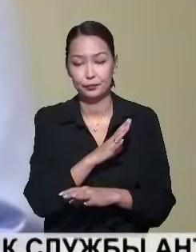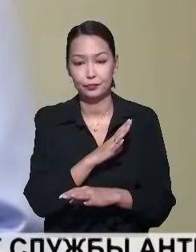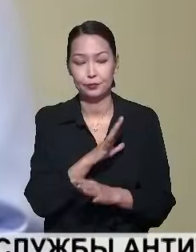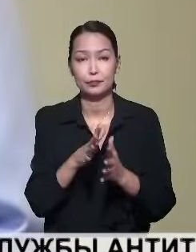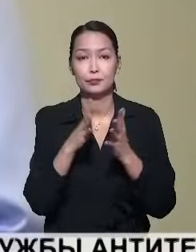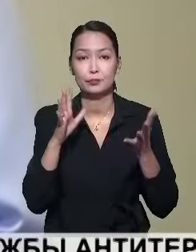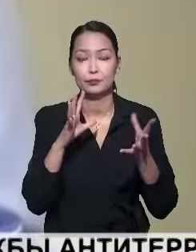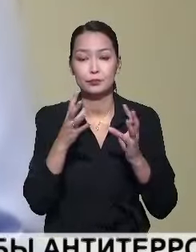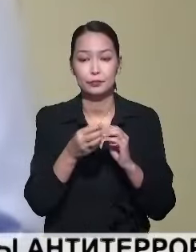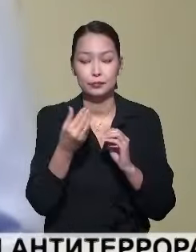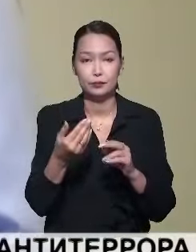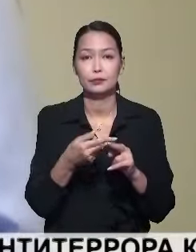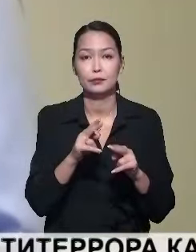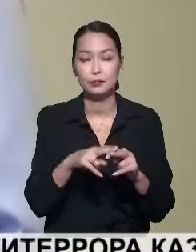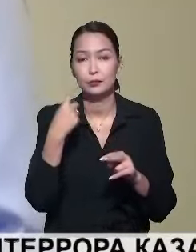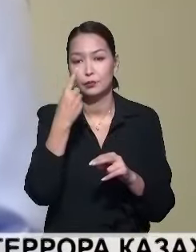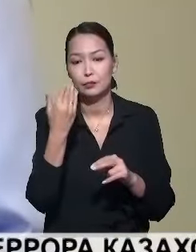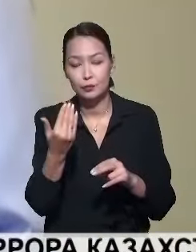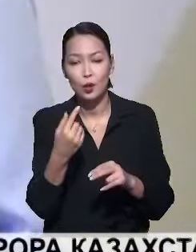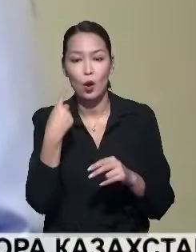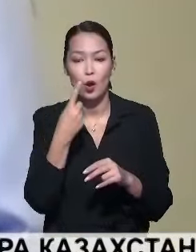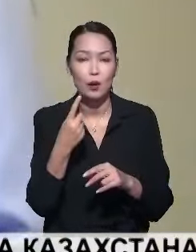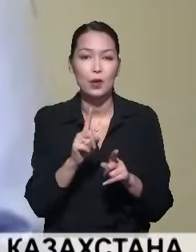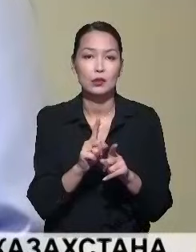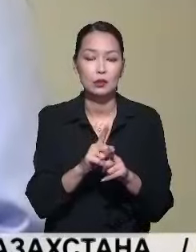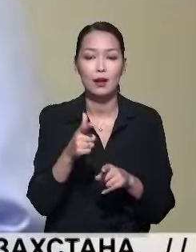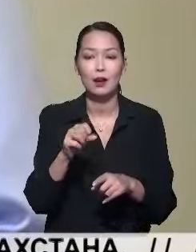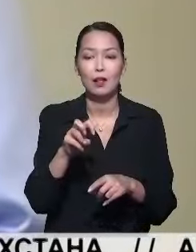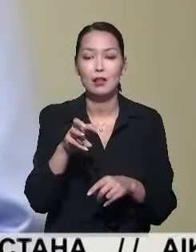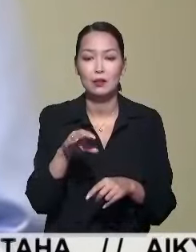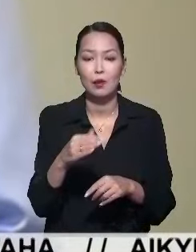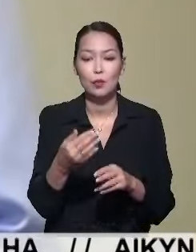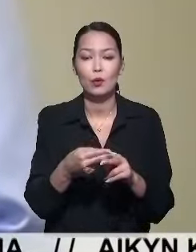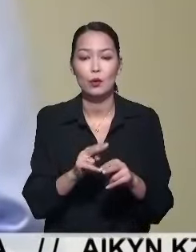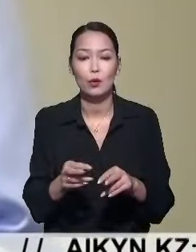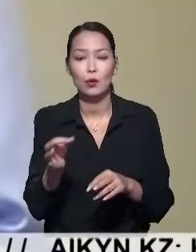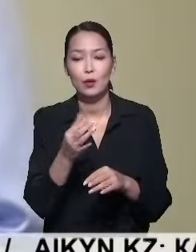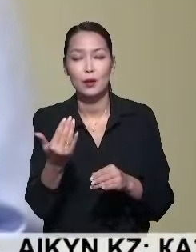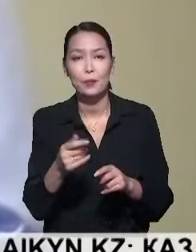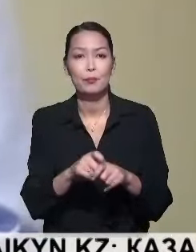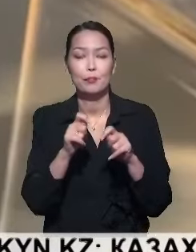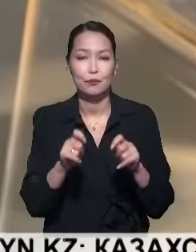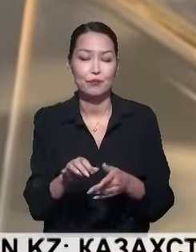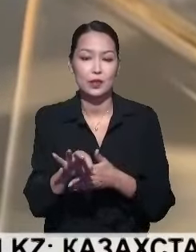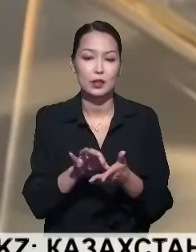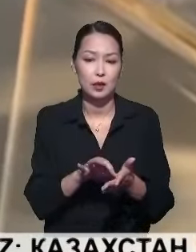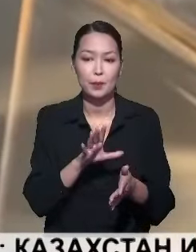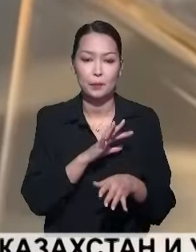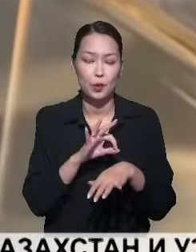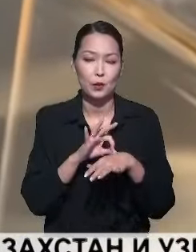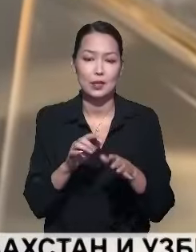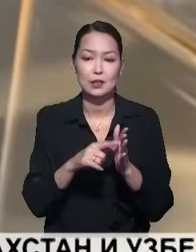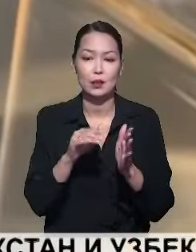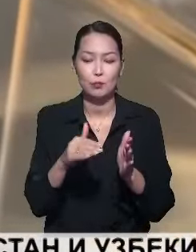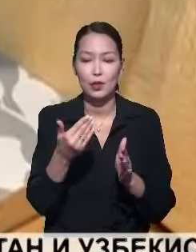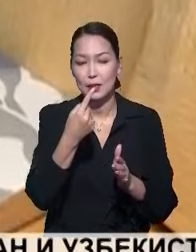Большинство травм приходится на лицо, руки или область живота. Также много травм в области глаз. Их сразу же направляли в операционный. СМИ пишут, пейджеры